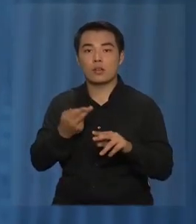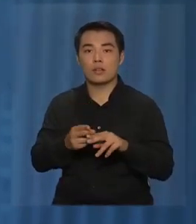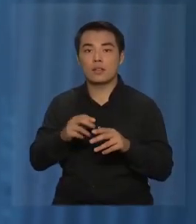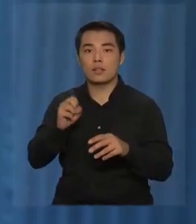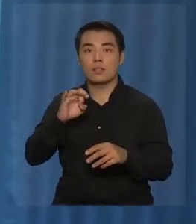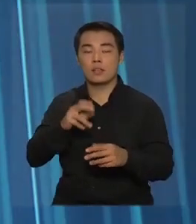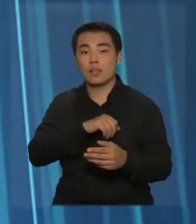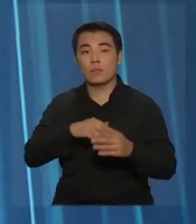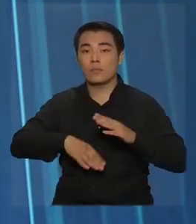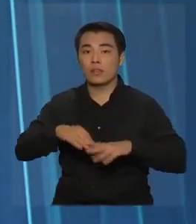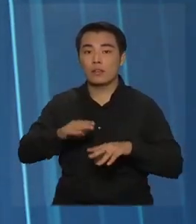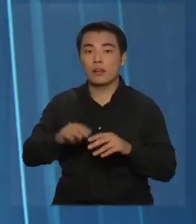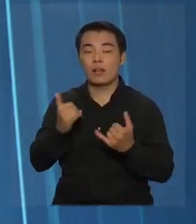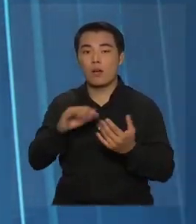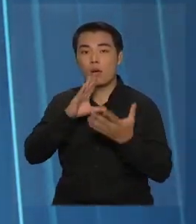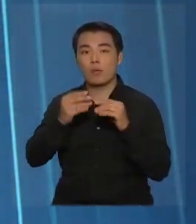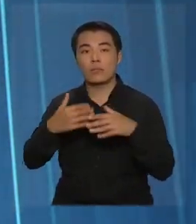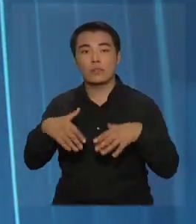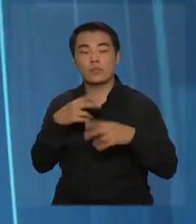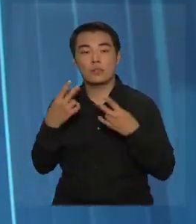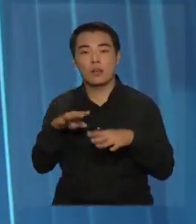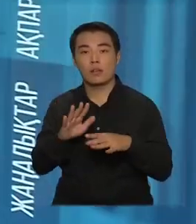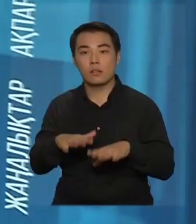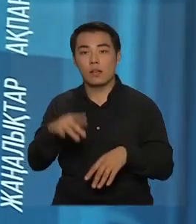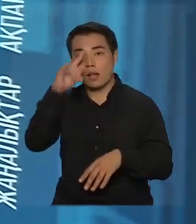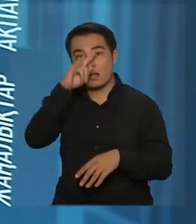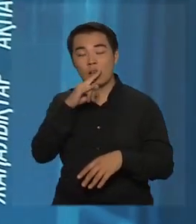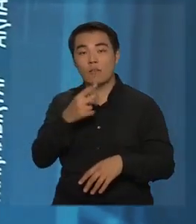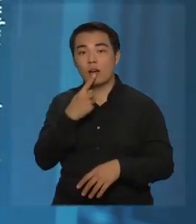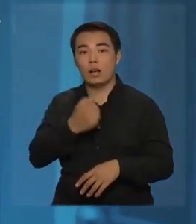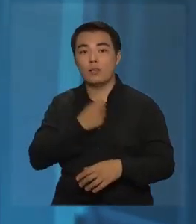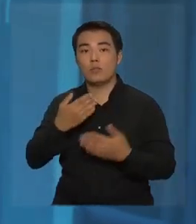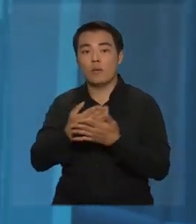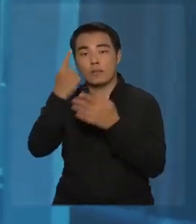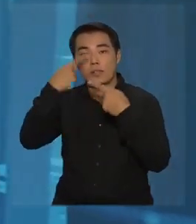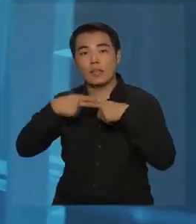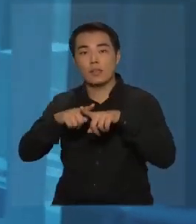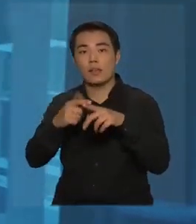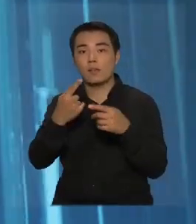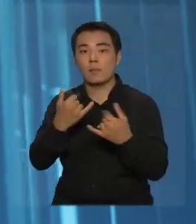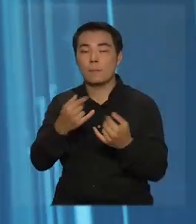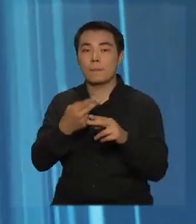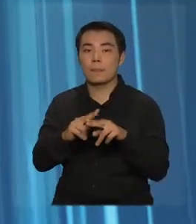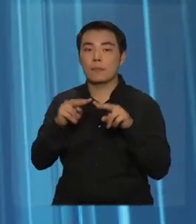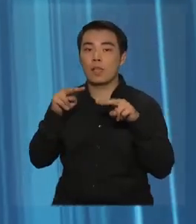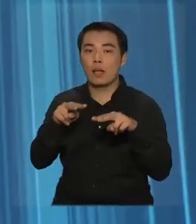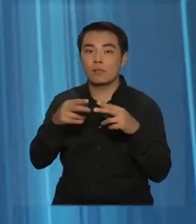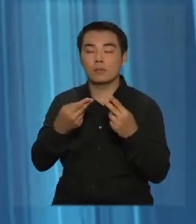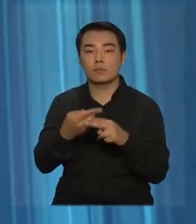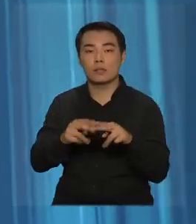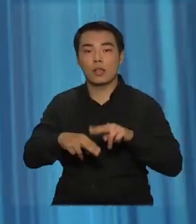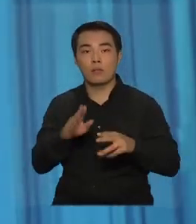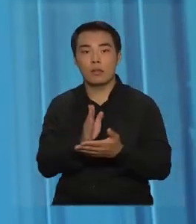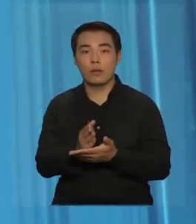жеңімізді қымтап, шекара шебін әлсіретпеу. Қазақ әскеріндегі жаңа құрылымдарда ел тыныштығын күзету үшін құрылып жатыр. Солардың